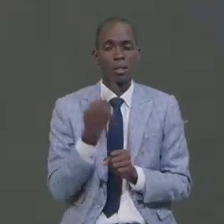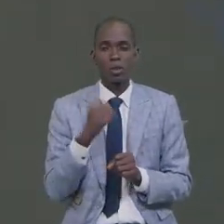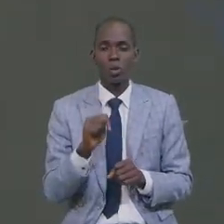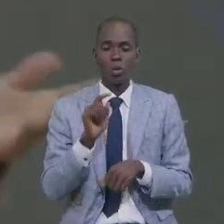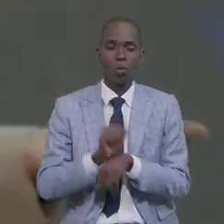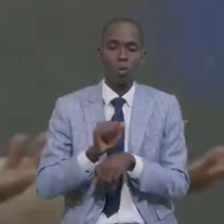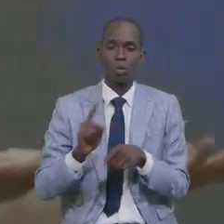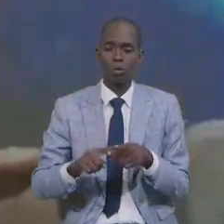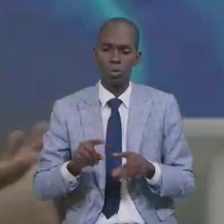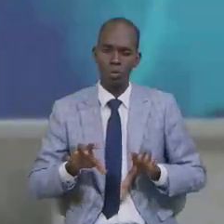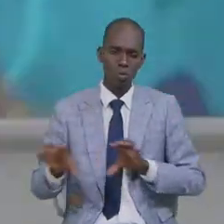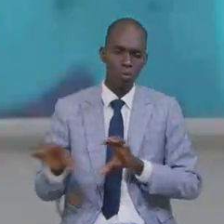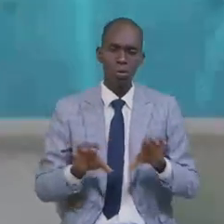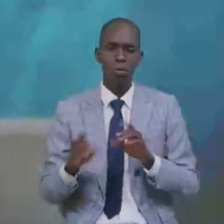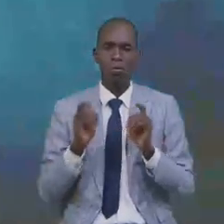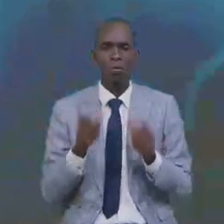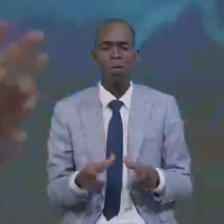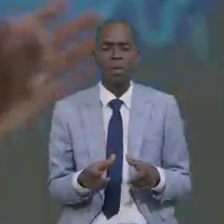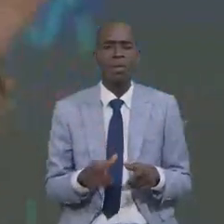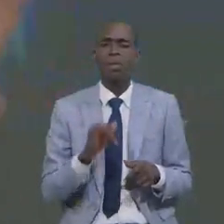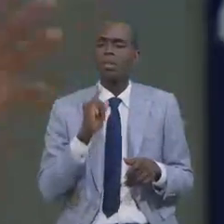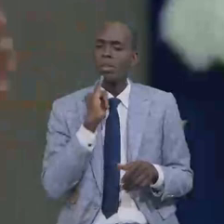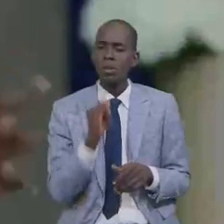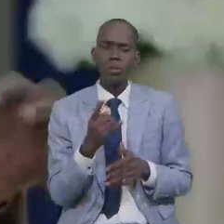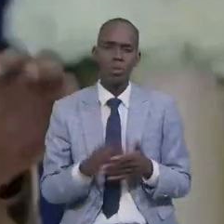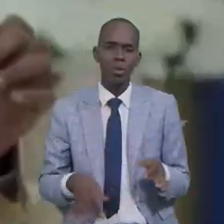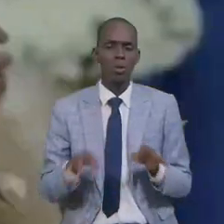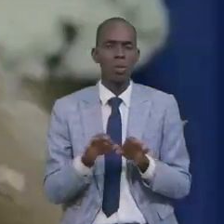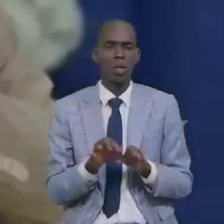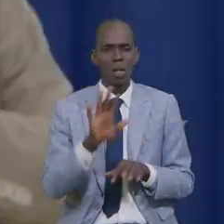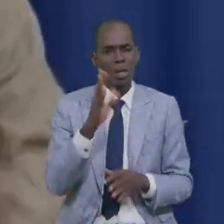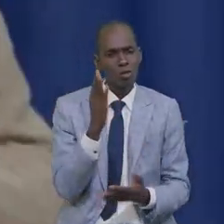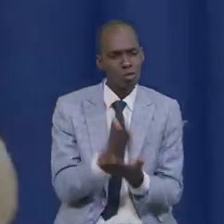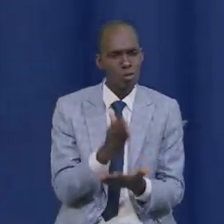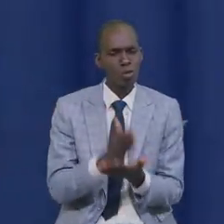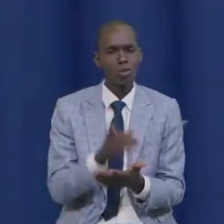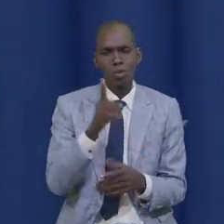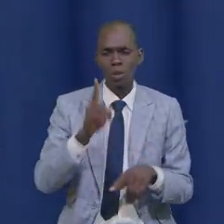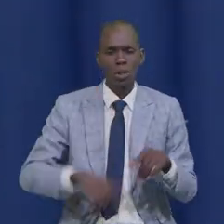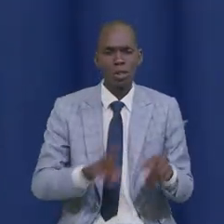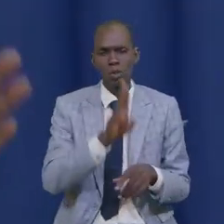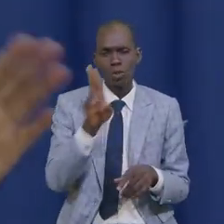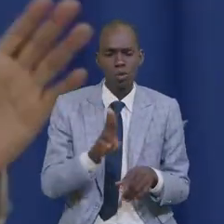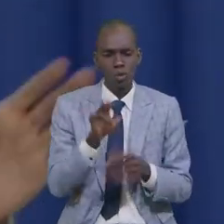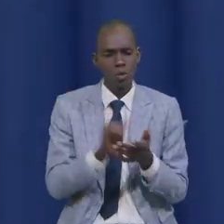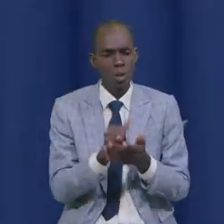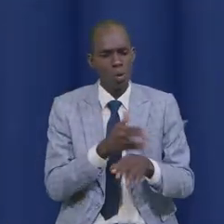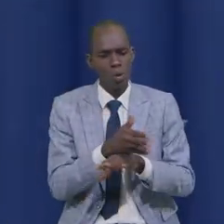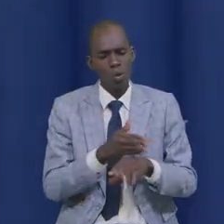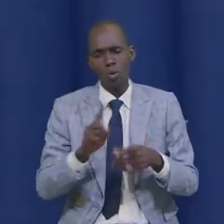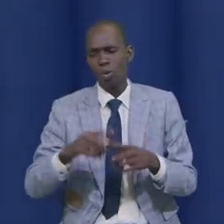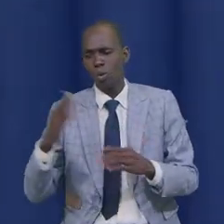là. Pourquoi est-ce que ne pas chercher? Non, je ne peux pas m'arrêter. Je me suis engagé à la fidélité et